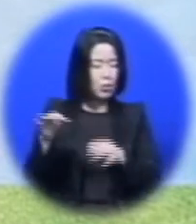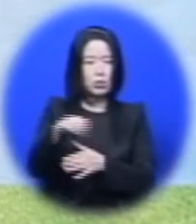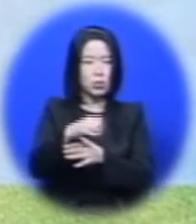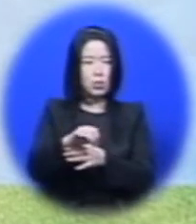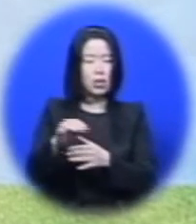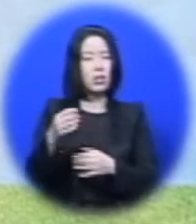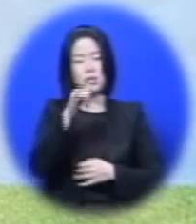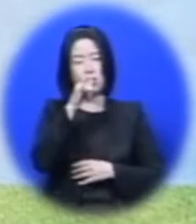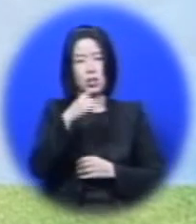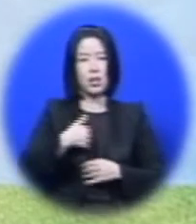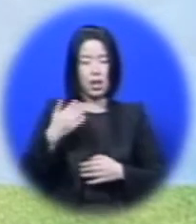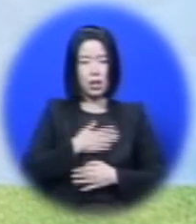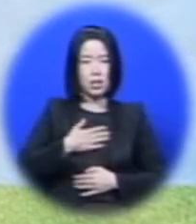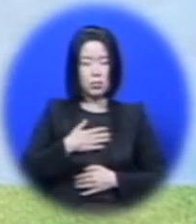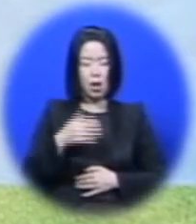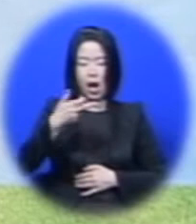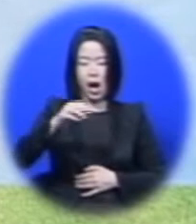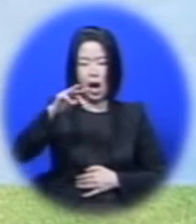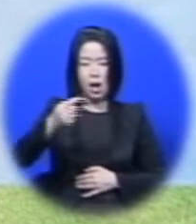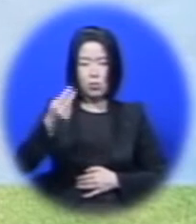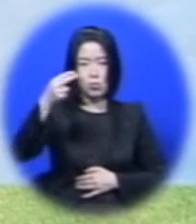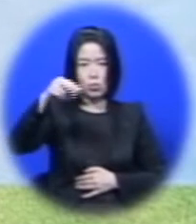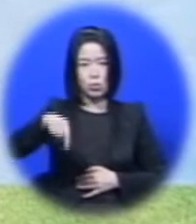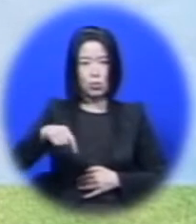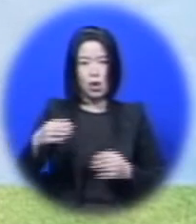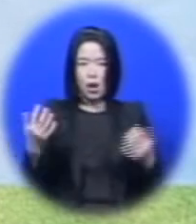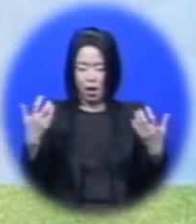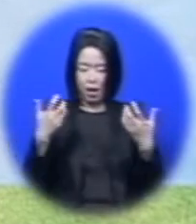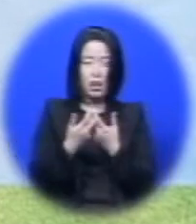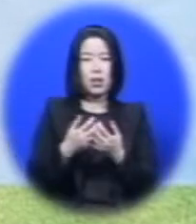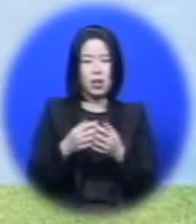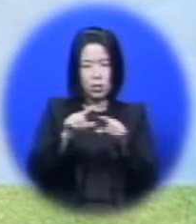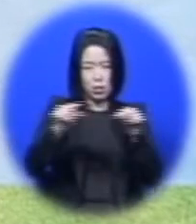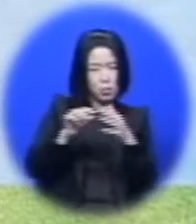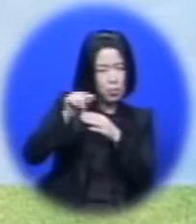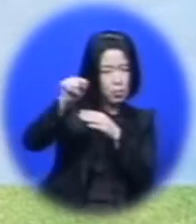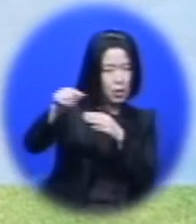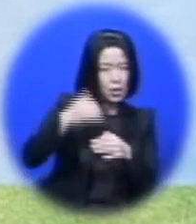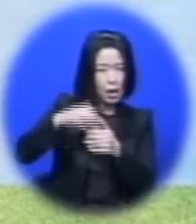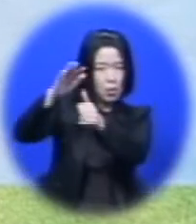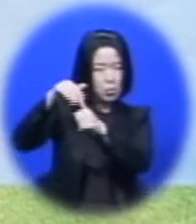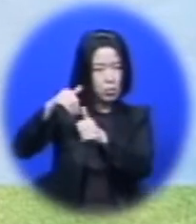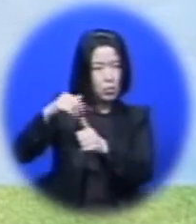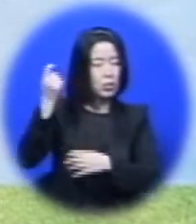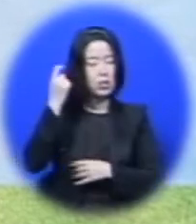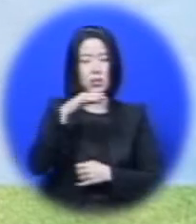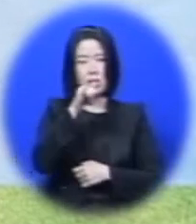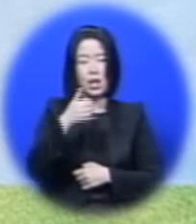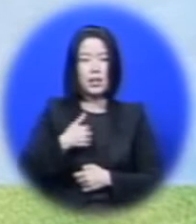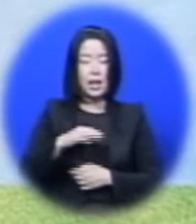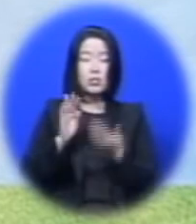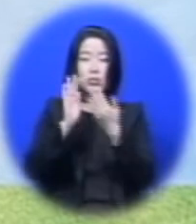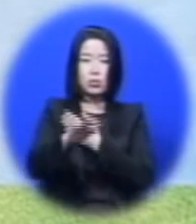내 가슴에는 카루소로 가득 차 있었다. 저 지평선 너머에서 나를 부르는 소리가 들렸다. 나는 그